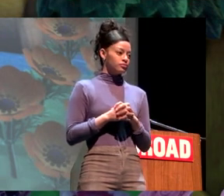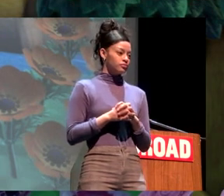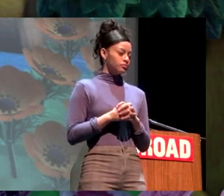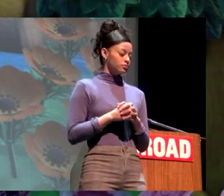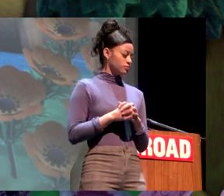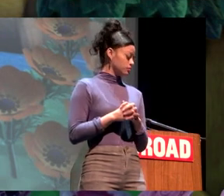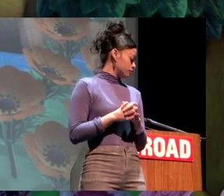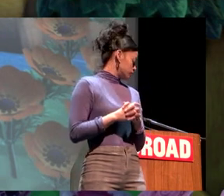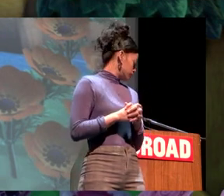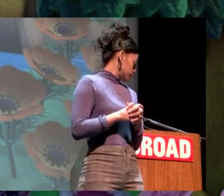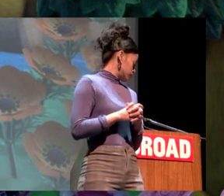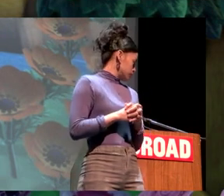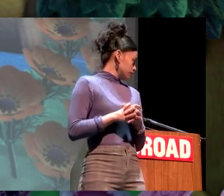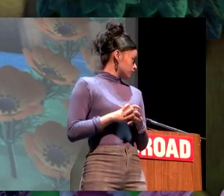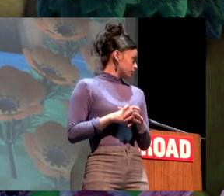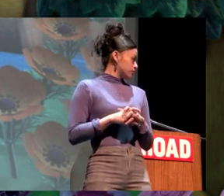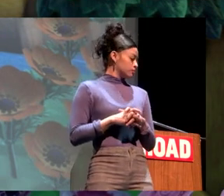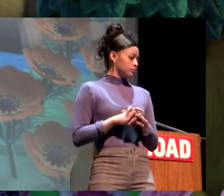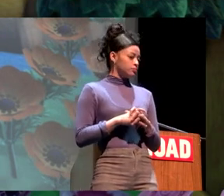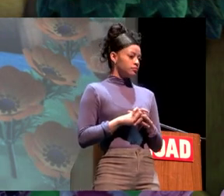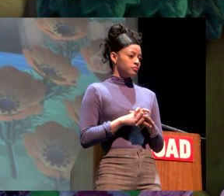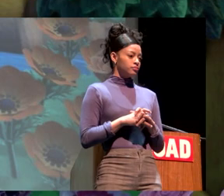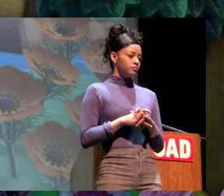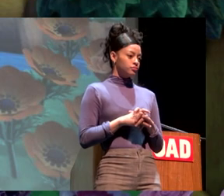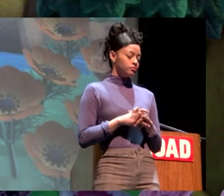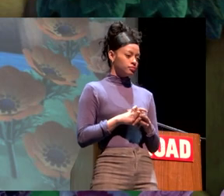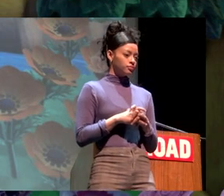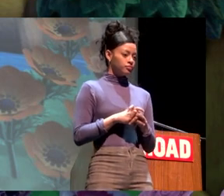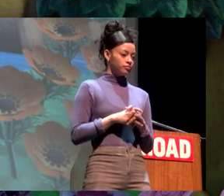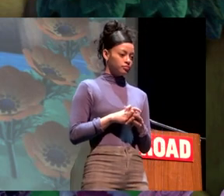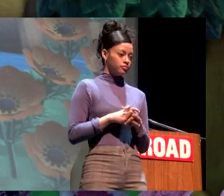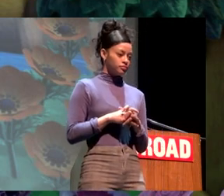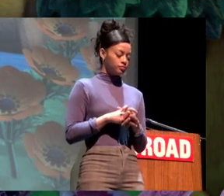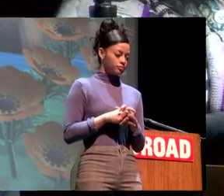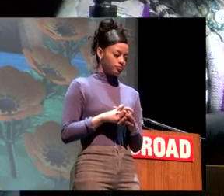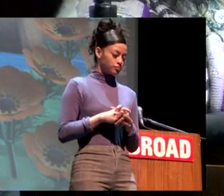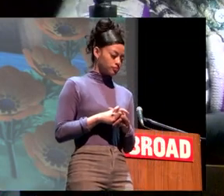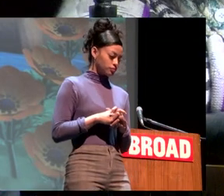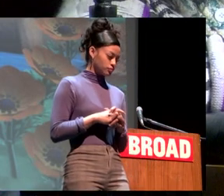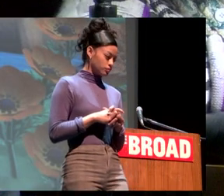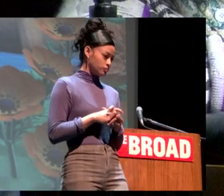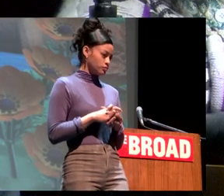今作ってるんですけど、本当にこれがきっかけでしたね。